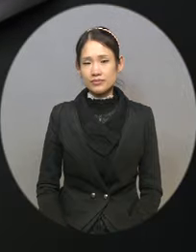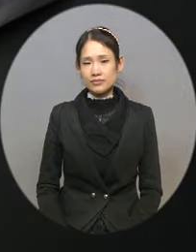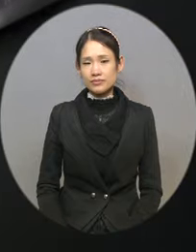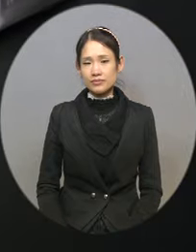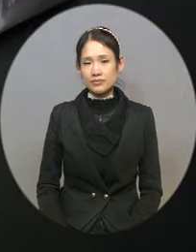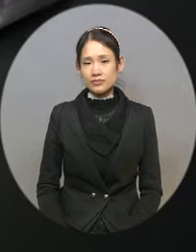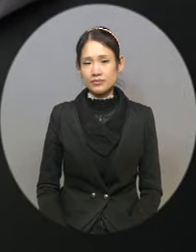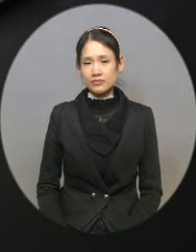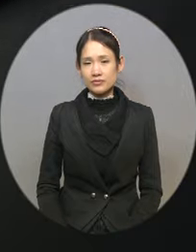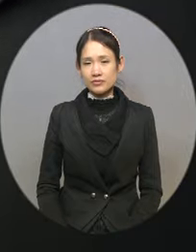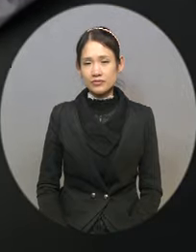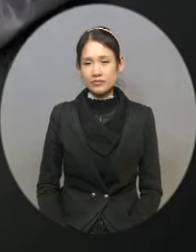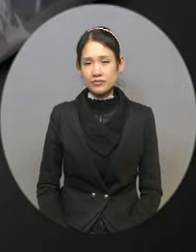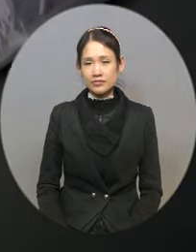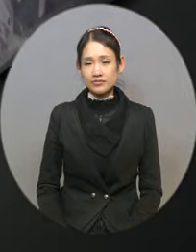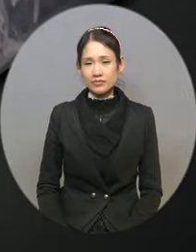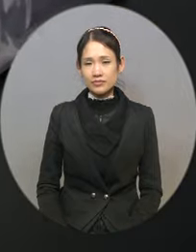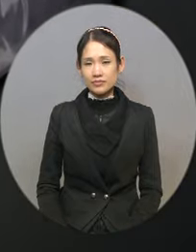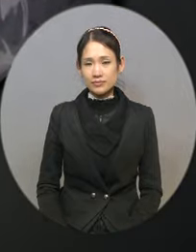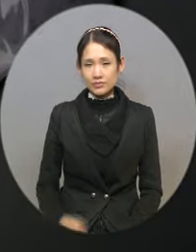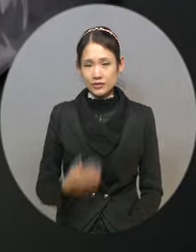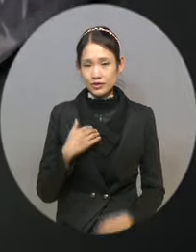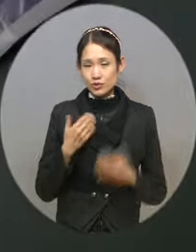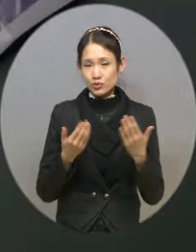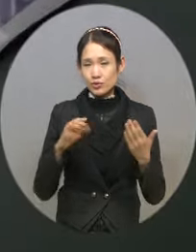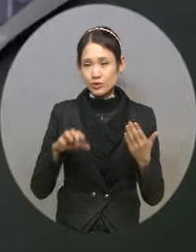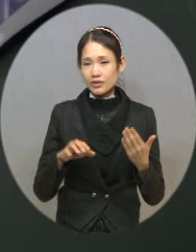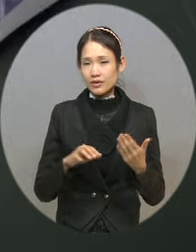아, 저의 쉼터에 가서